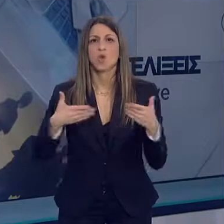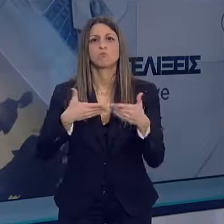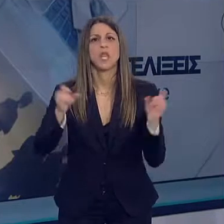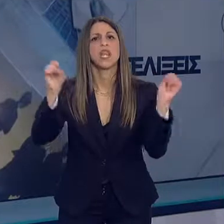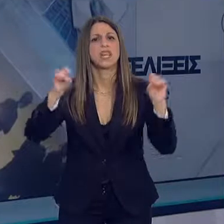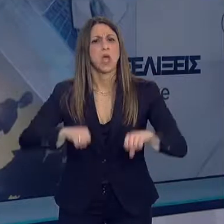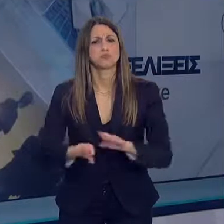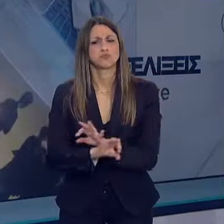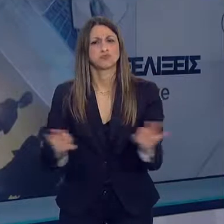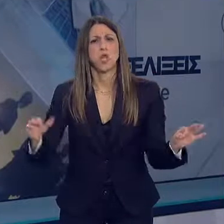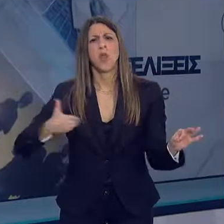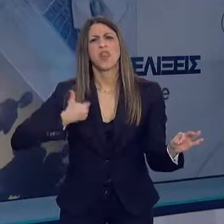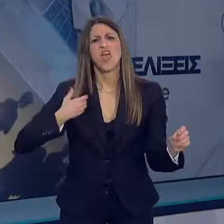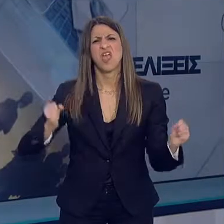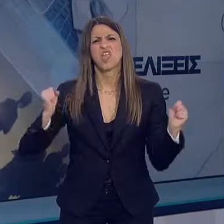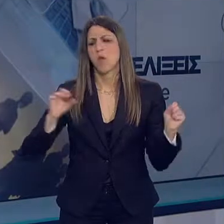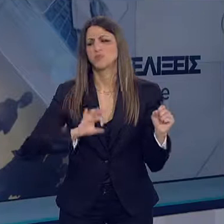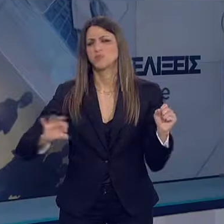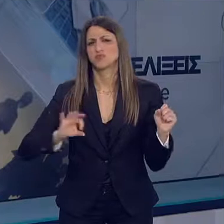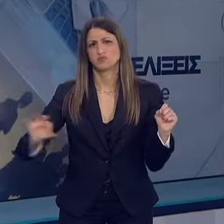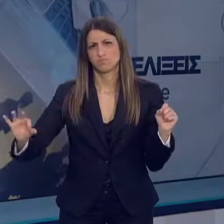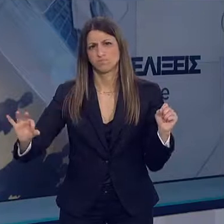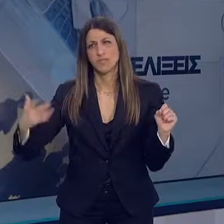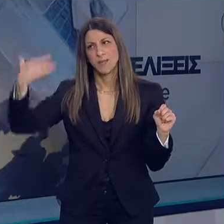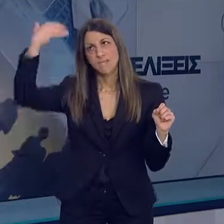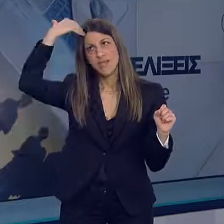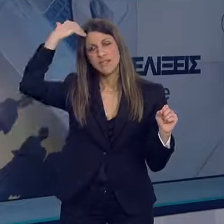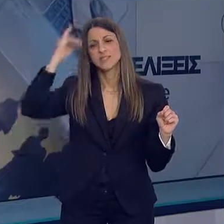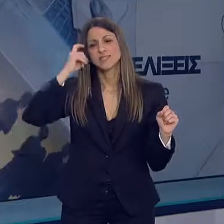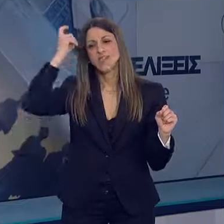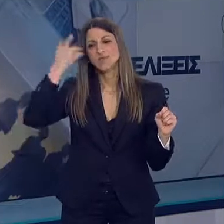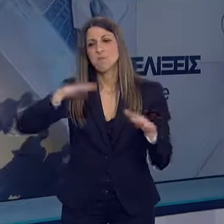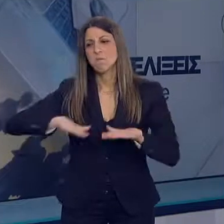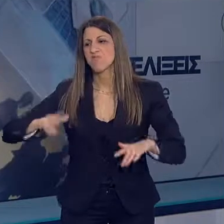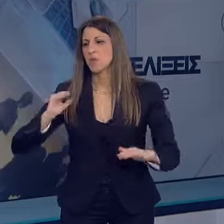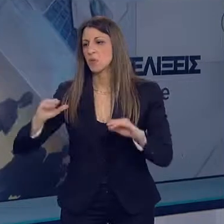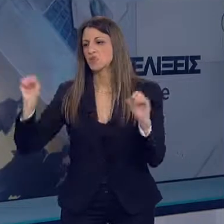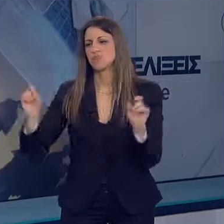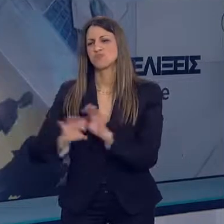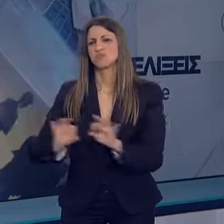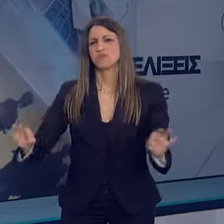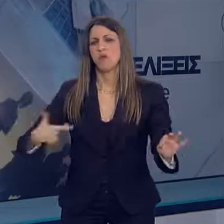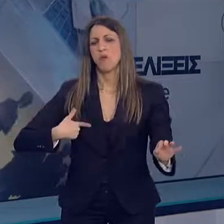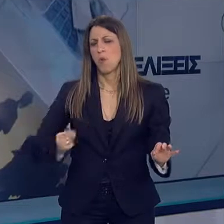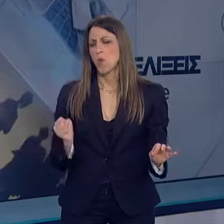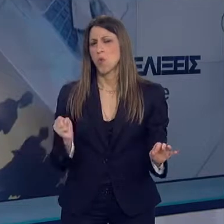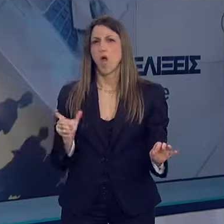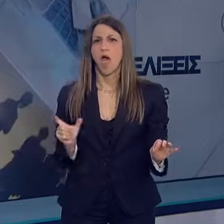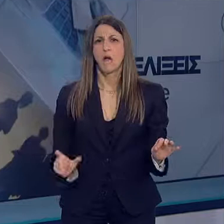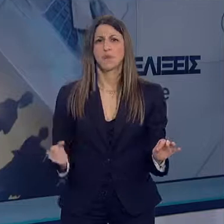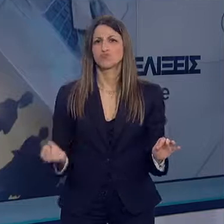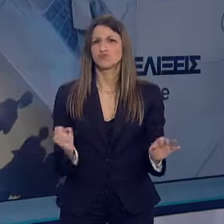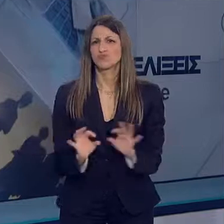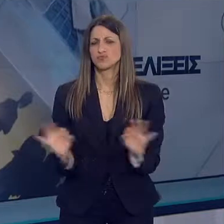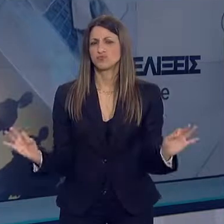κατά τεκμήριο νέοι άνθρωποι. Και νομίζω αυτό είναι στις σκέψεις όλων μας και εμάς που σχεδιάζουμε σαν επιστήμονες το πώς μπορεί να γίνει μια